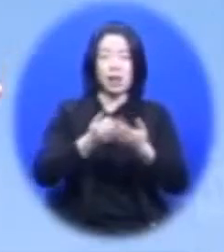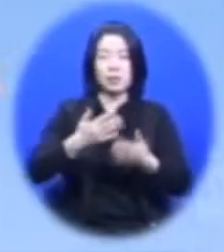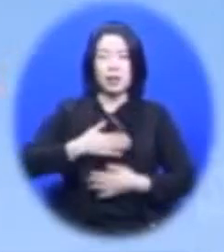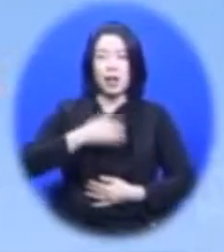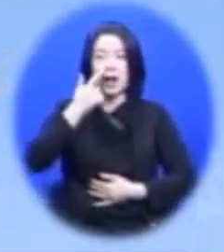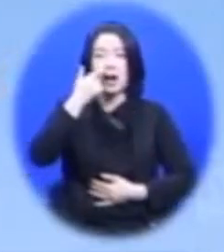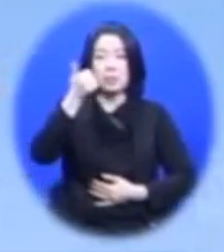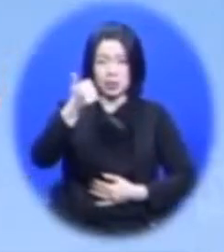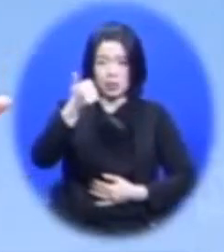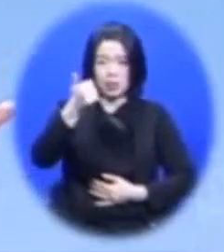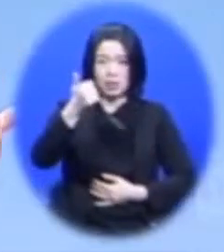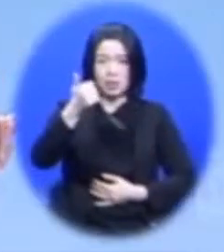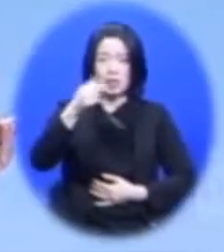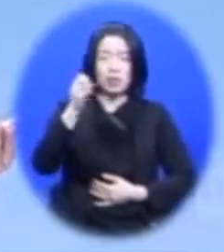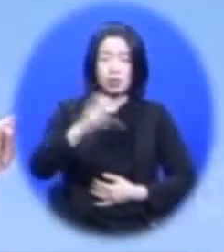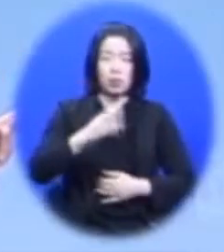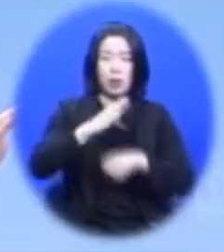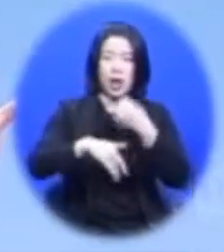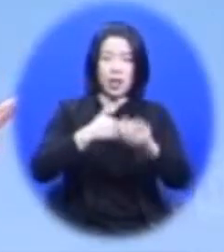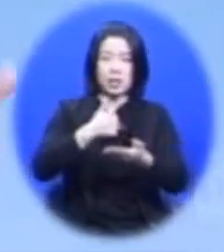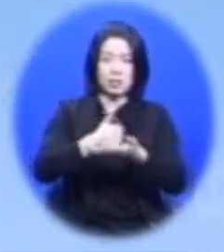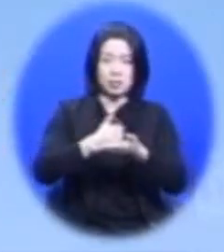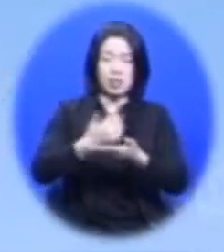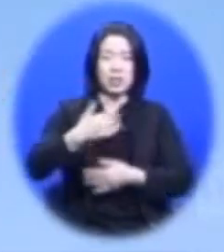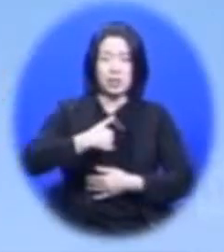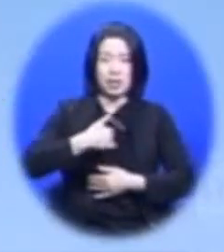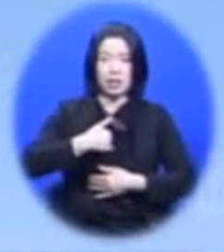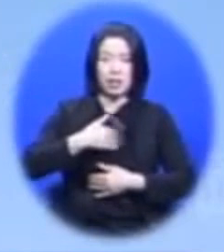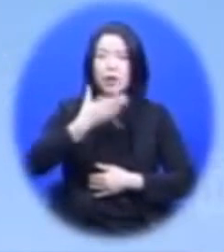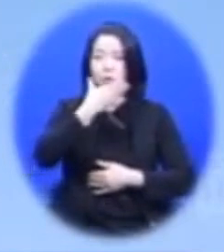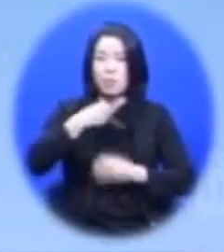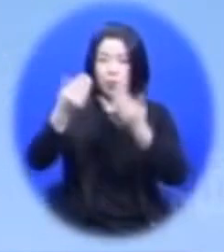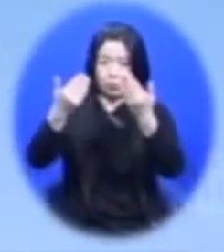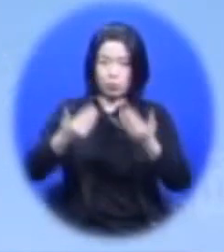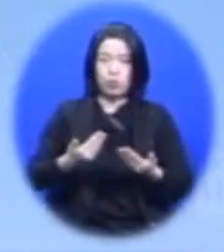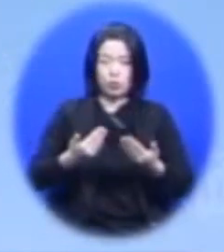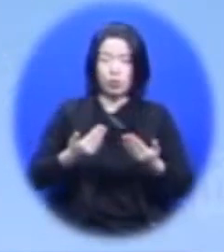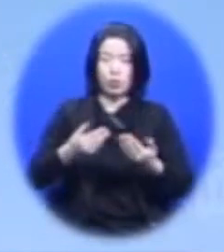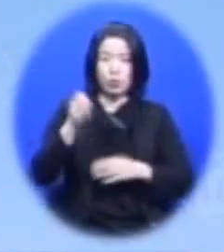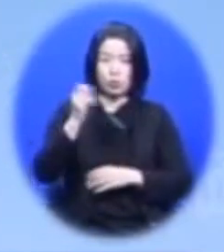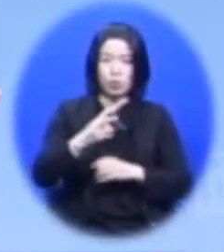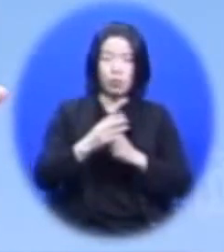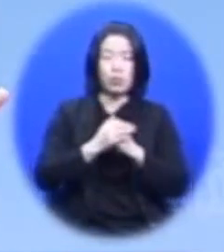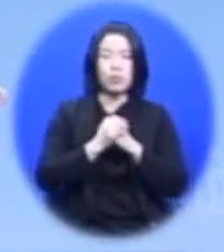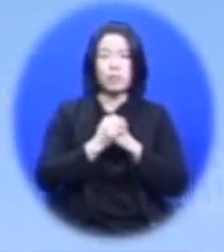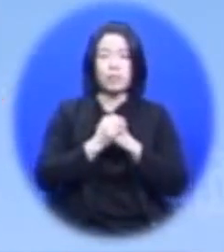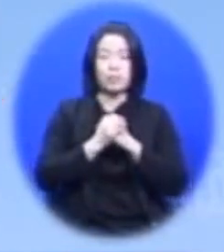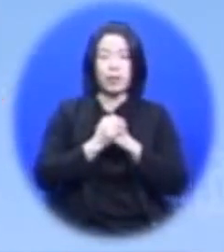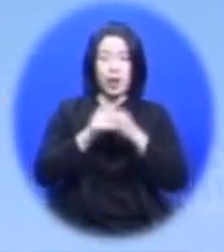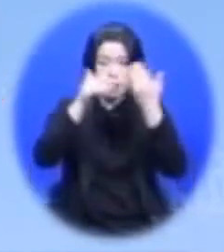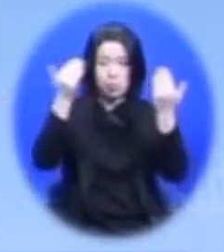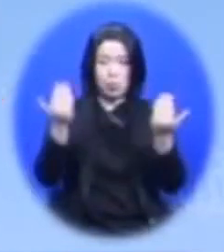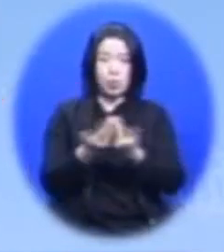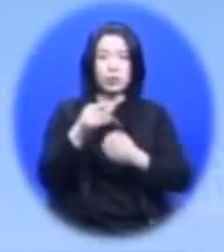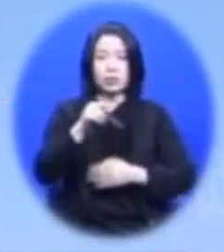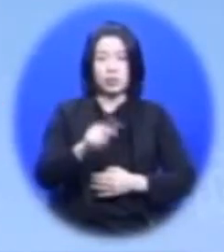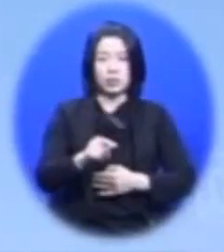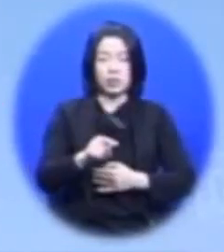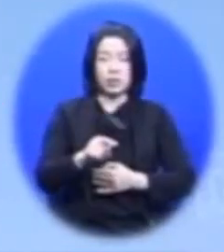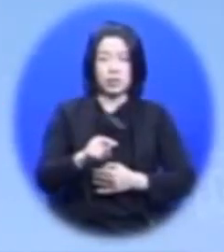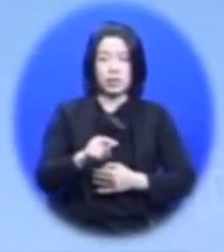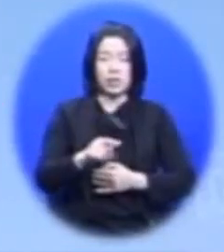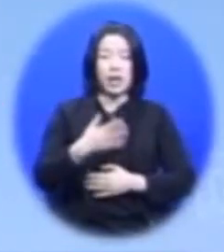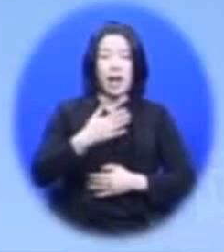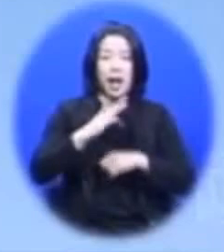아버지시고 그리고 하나님이 나에게 복을 주시고 그리고 모든 것이 다